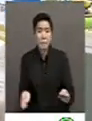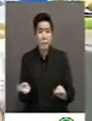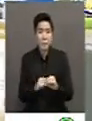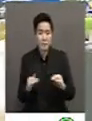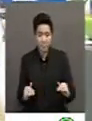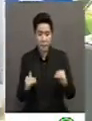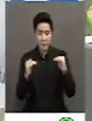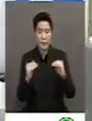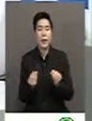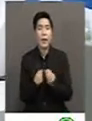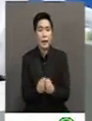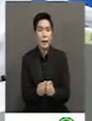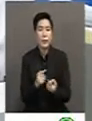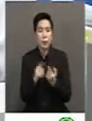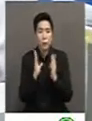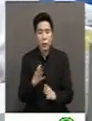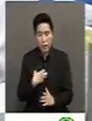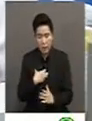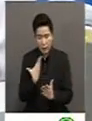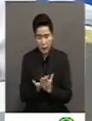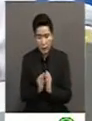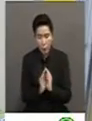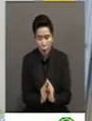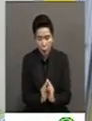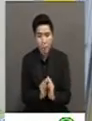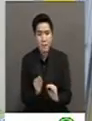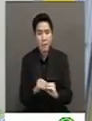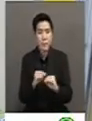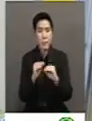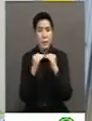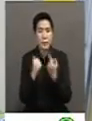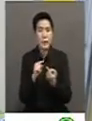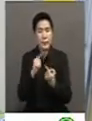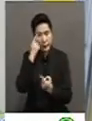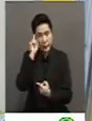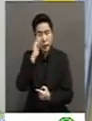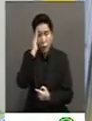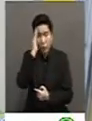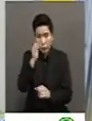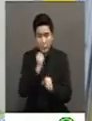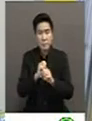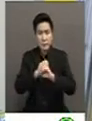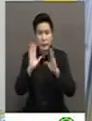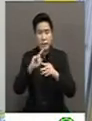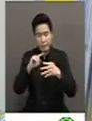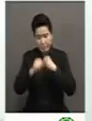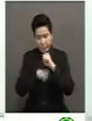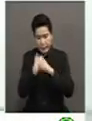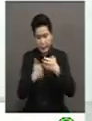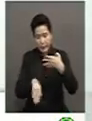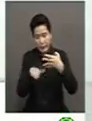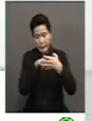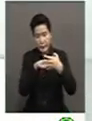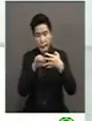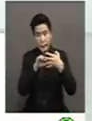เกิน 1เท่าตัวนะครับหวังจะจูงใจให้คนไทยหันมาออมเงินกันมากขึ้นคาดการณ์ว่าน่าจะมีความชัดเจนช่วงไตรมาส 3ของปีนี้